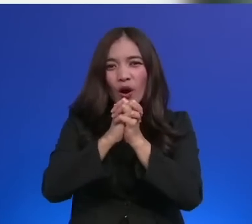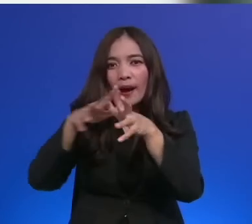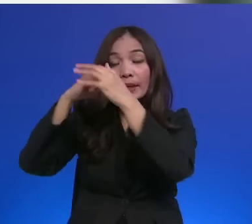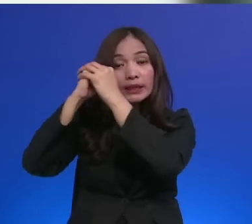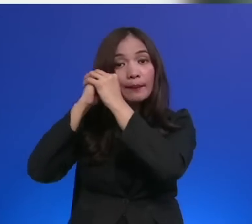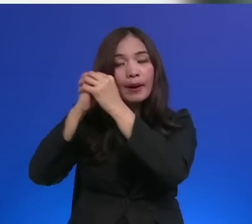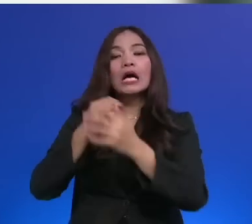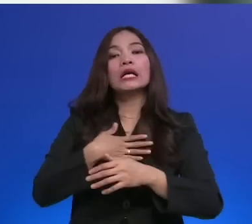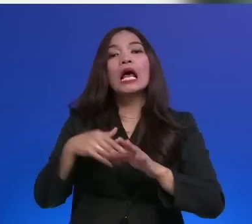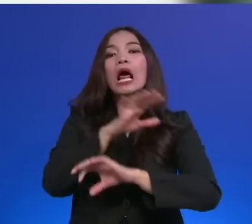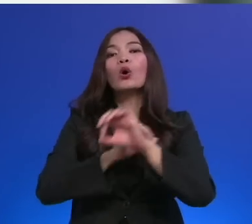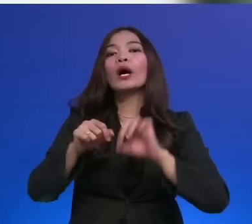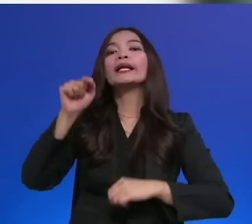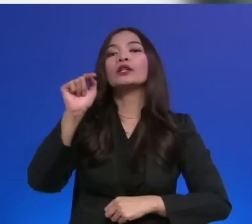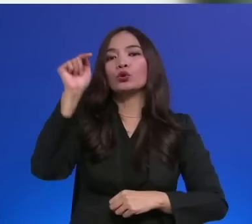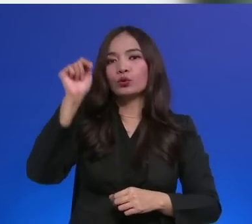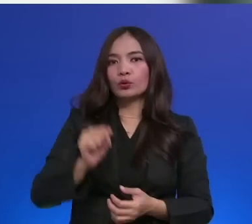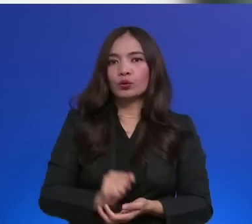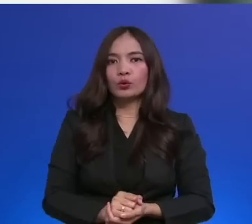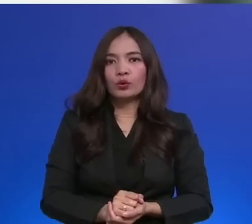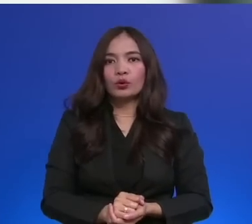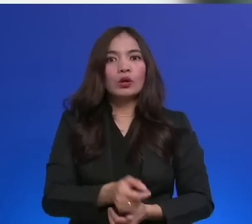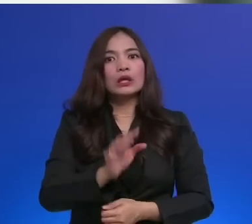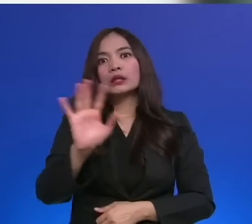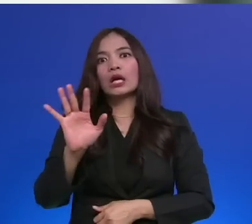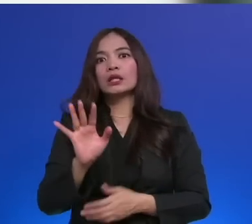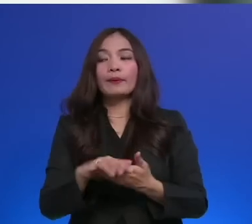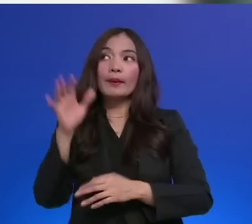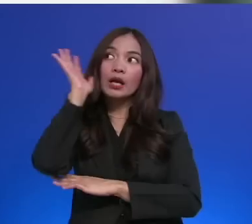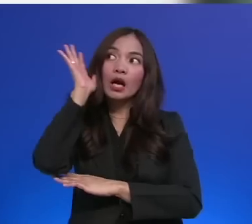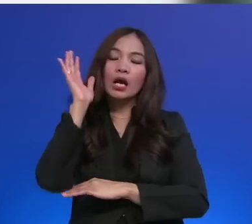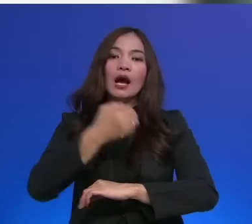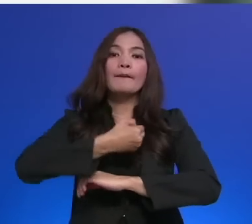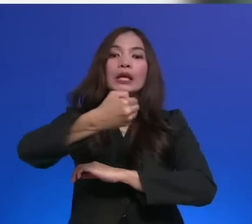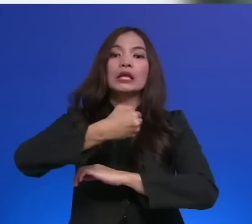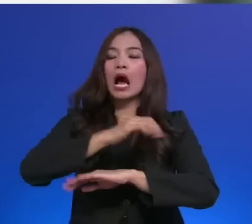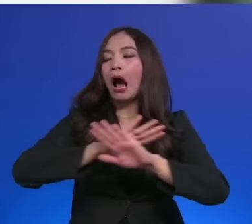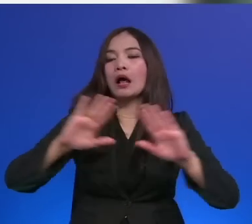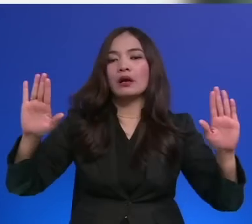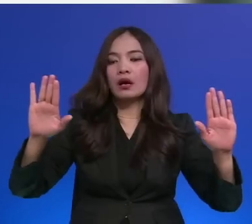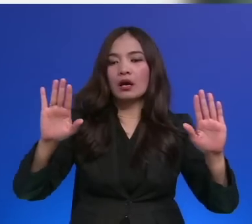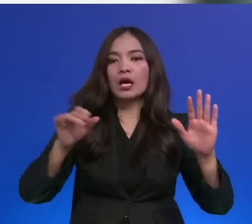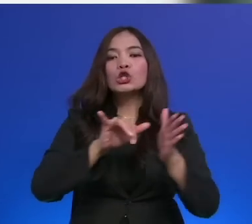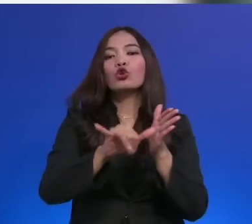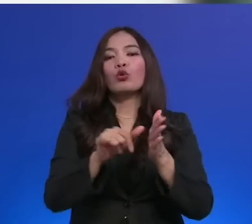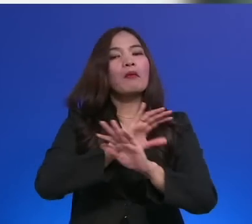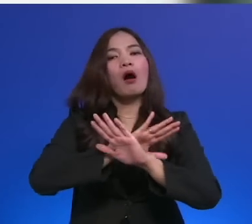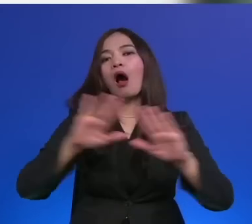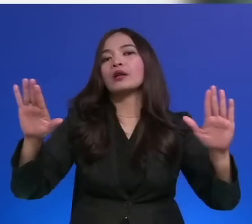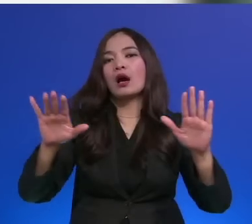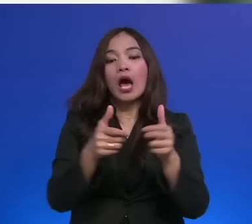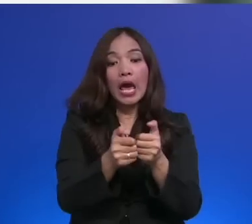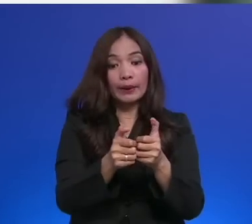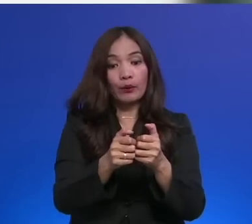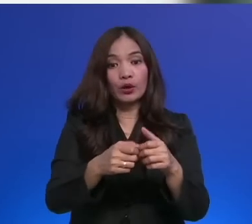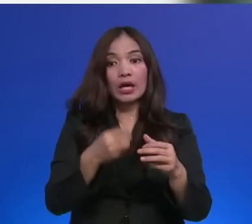yang kulakukan lain. Ya, saya tidak mendengar berita, saya tidak lihat YouTube apapun, gadget